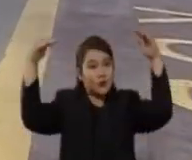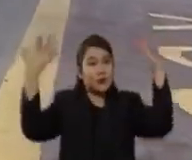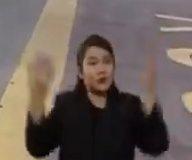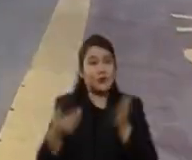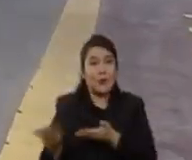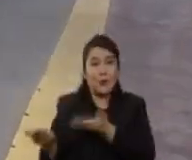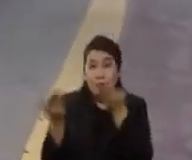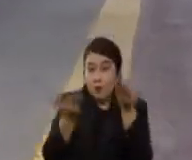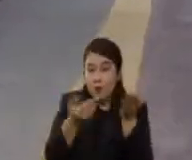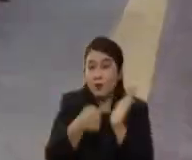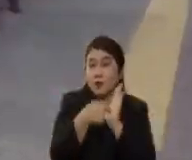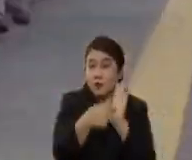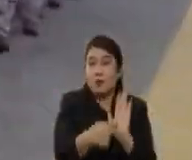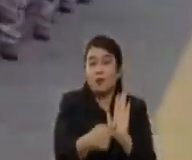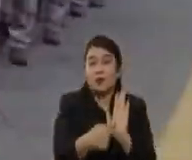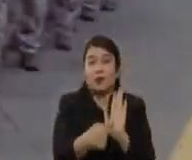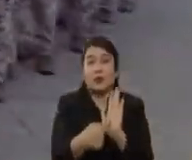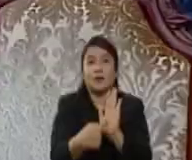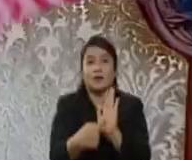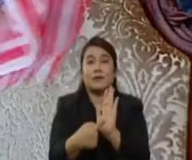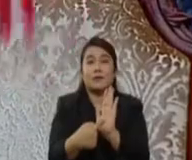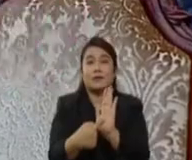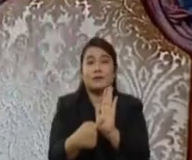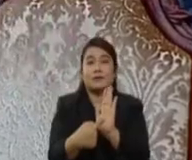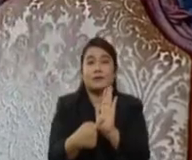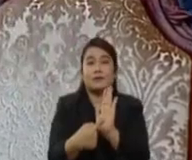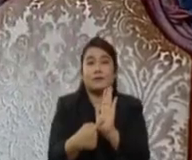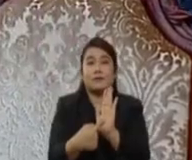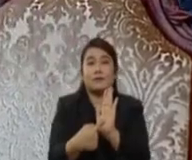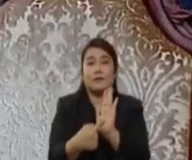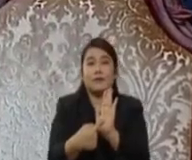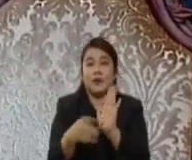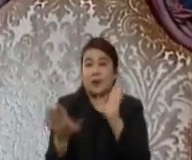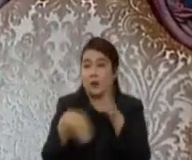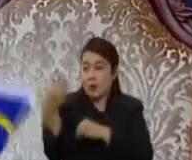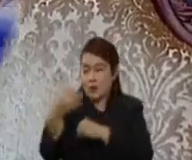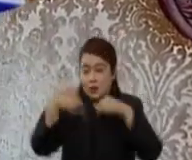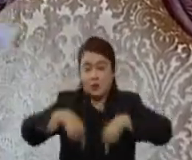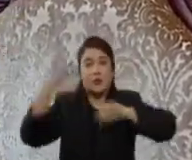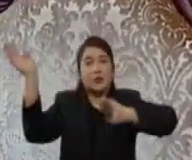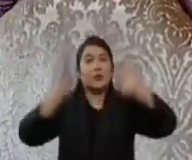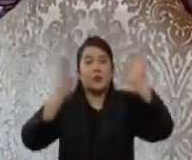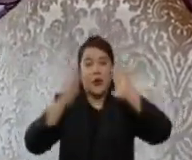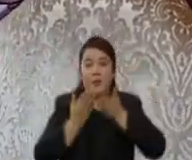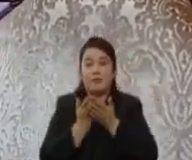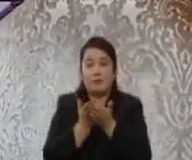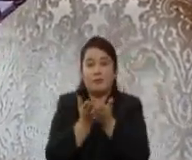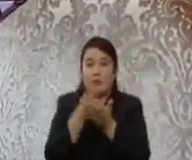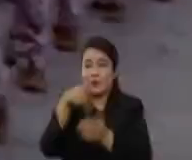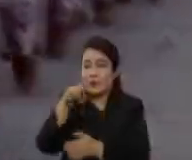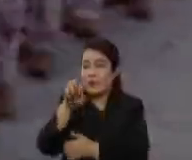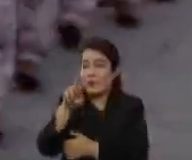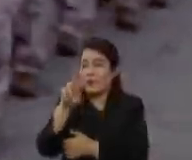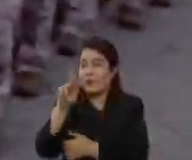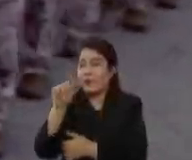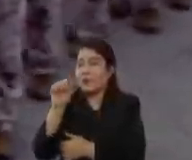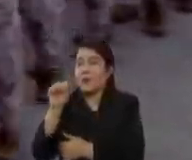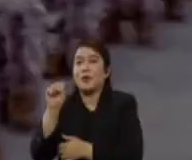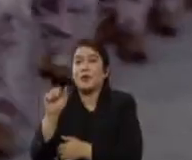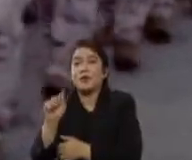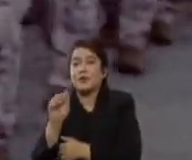dipertontonkan ialah aset darat dan laut terdiri daripada dan merupakan keluaran tempatan Bot Perkasa